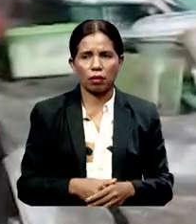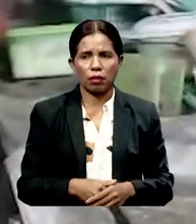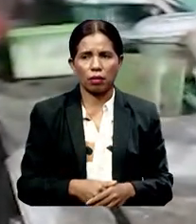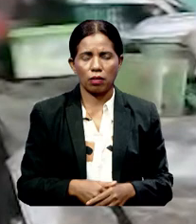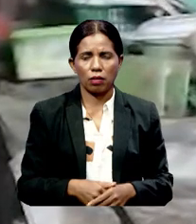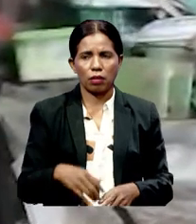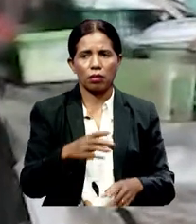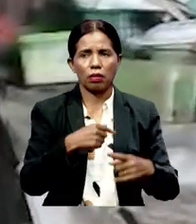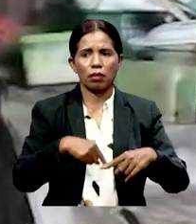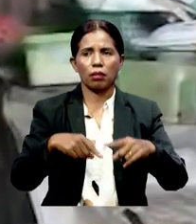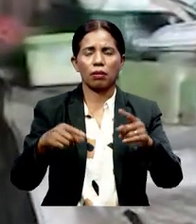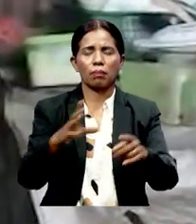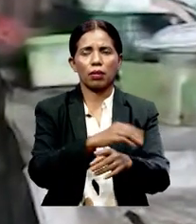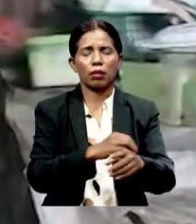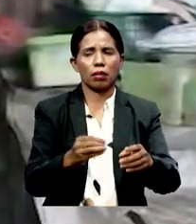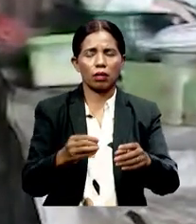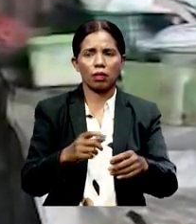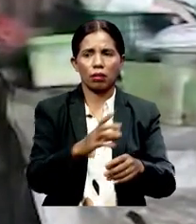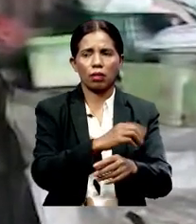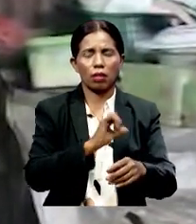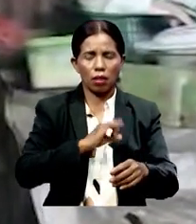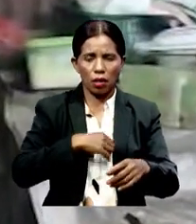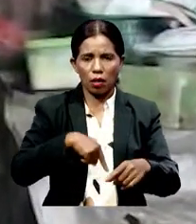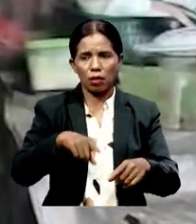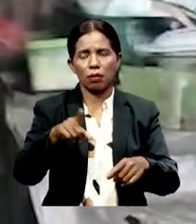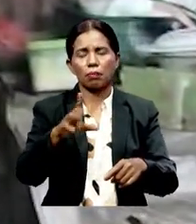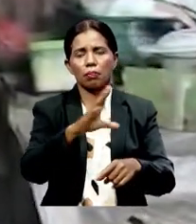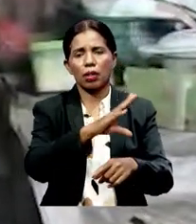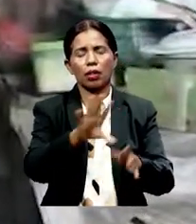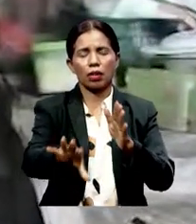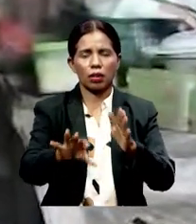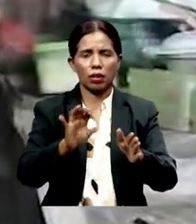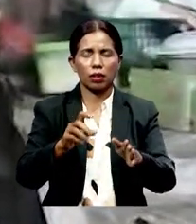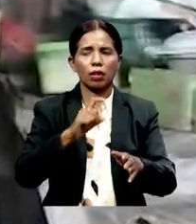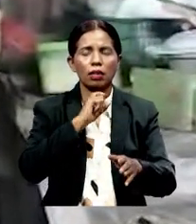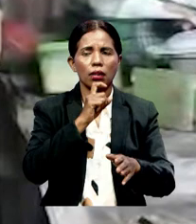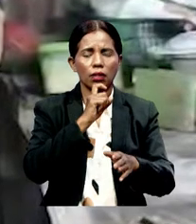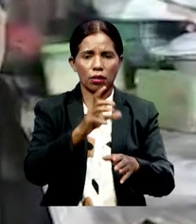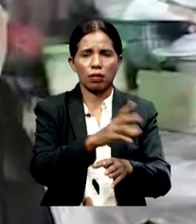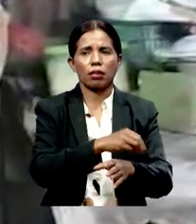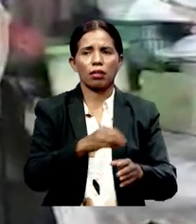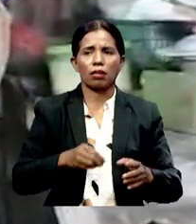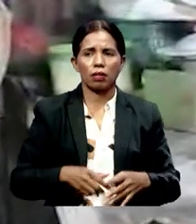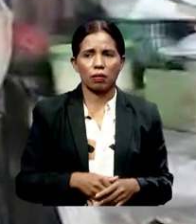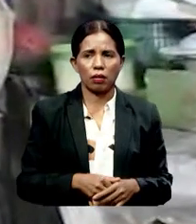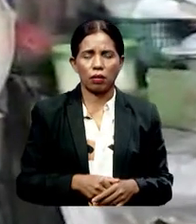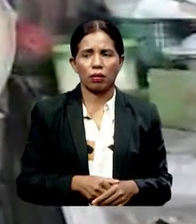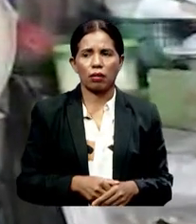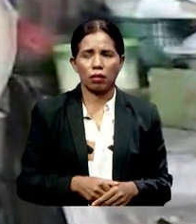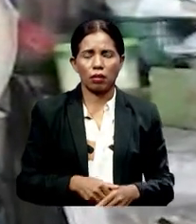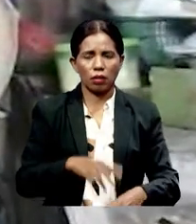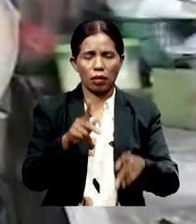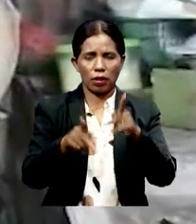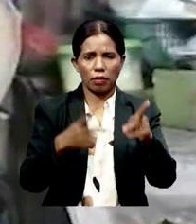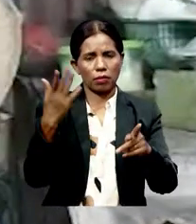kuane bahili kota lama lah, aku mau soal sih dah babe. Iya kota lama ni, iya partikularan ni, soal sih dah aku be, emak iya